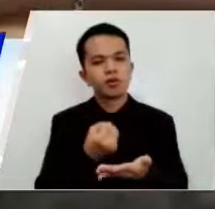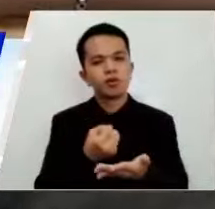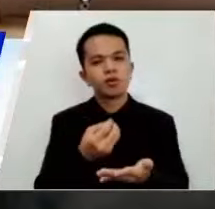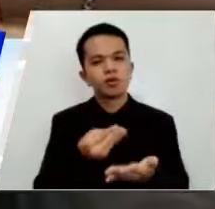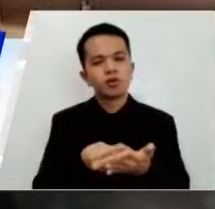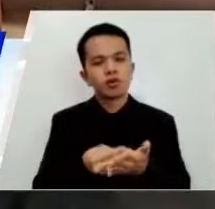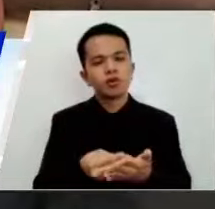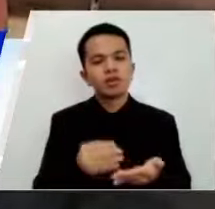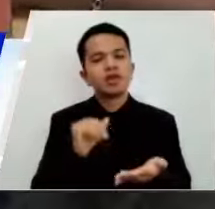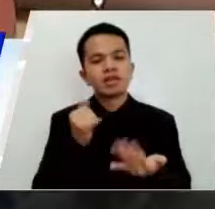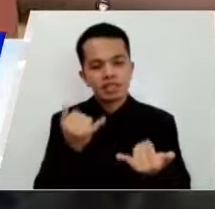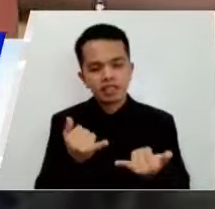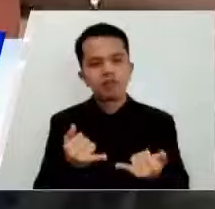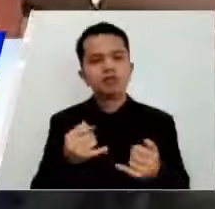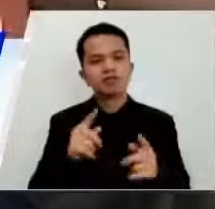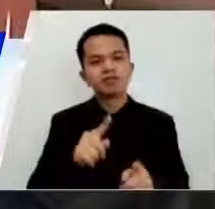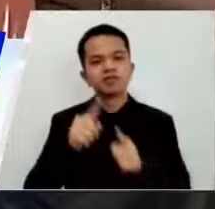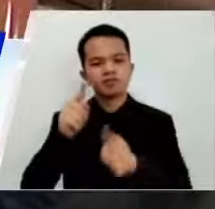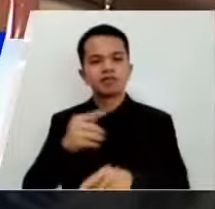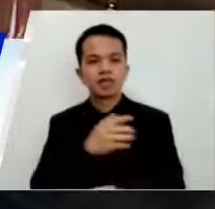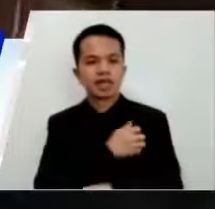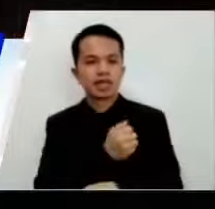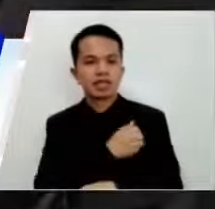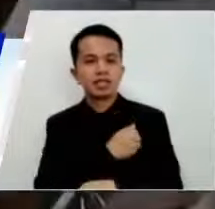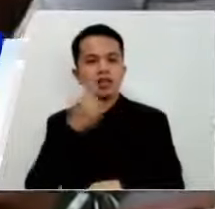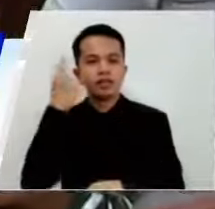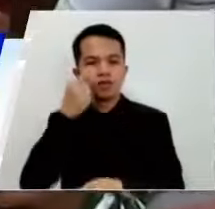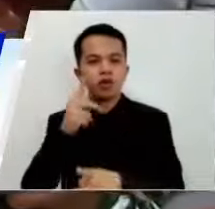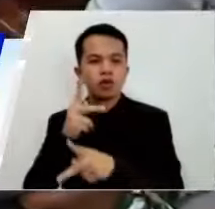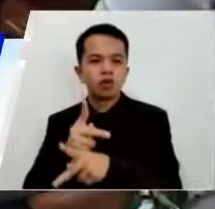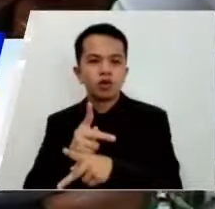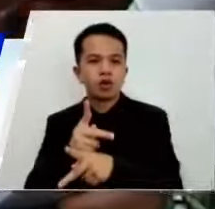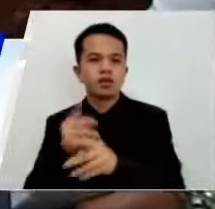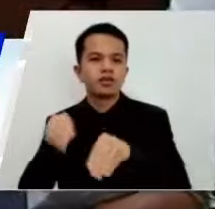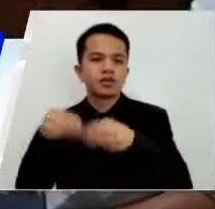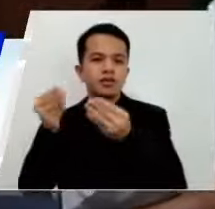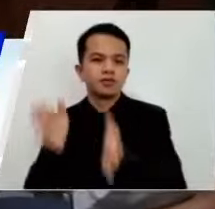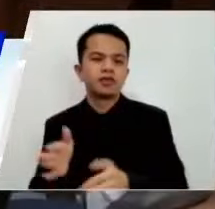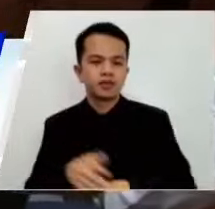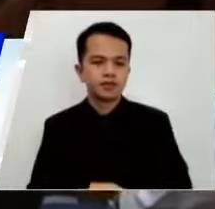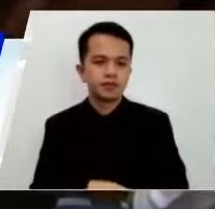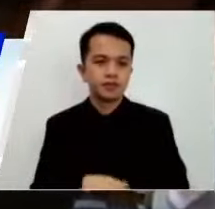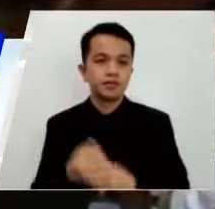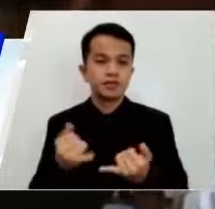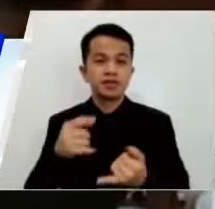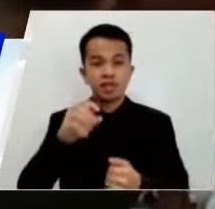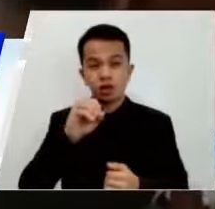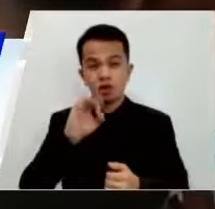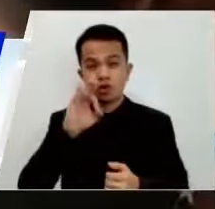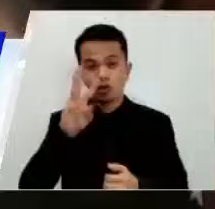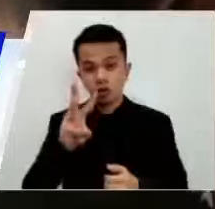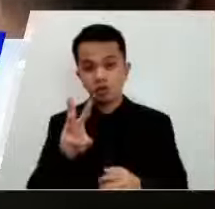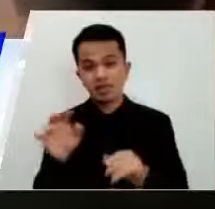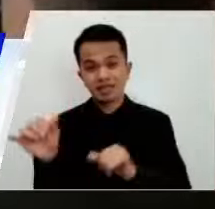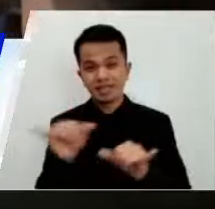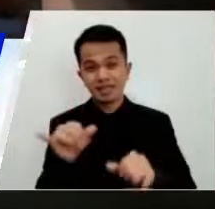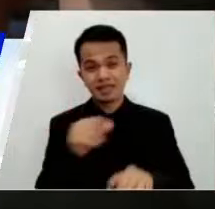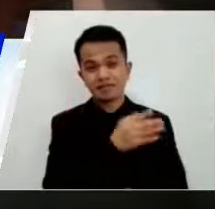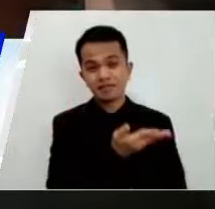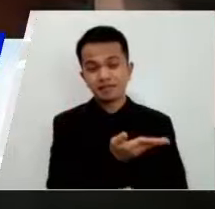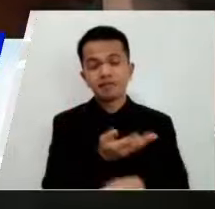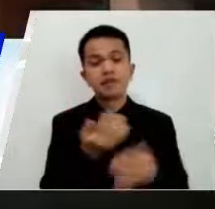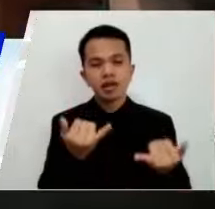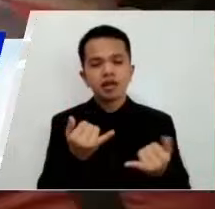ngayong papunta siya ng Canada bilang caregiver. Para sa mga OFW tulad niya, ang pinalakas na